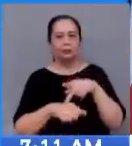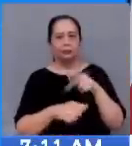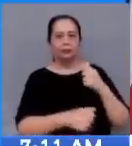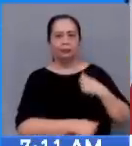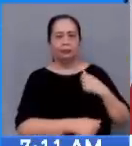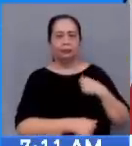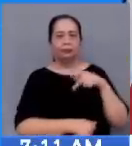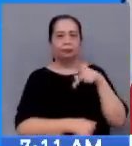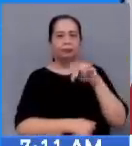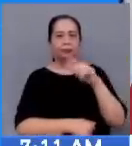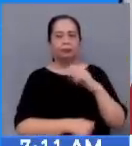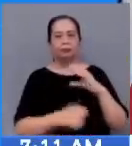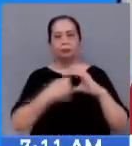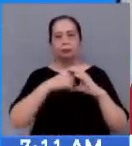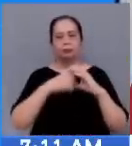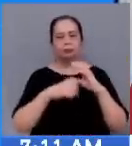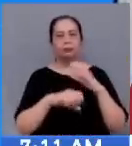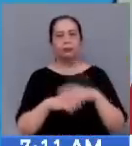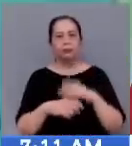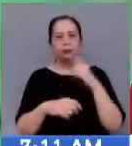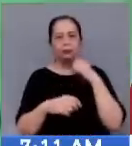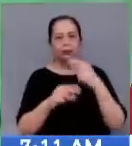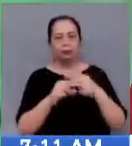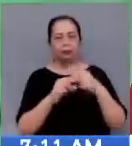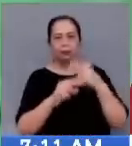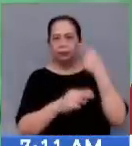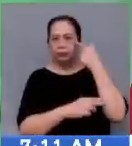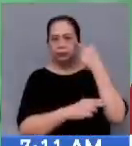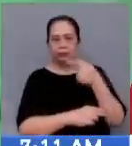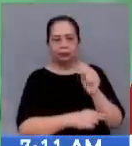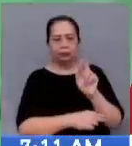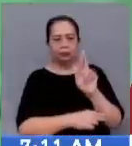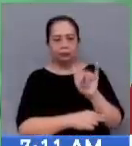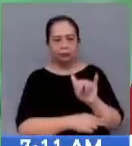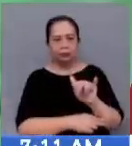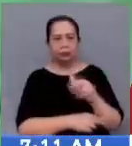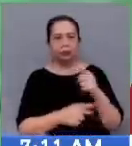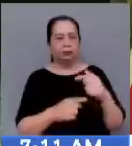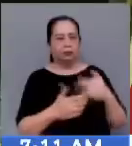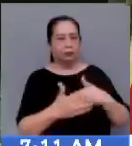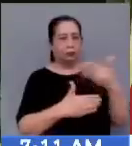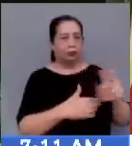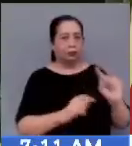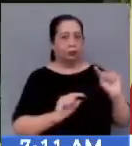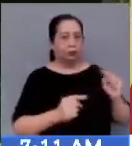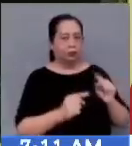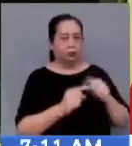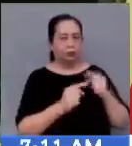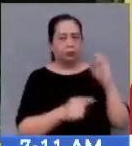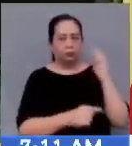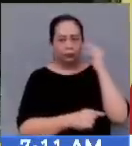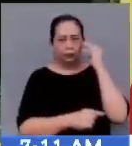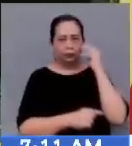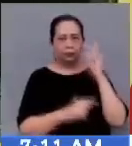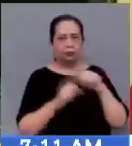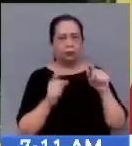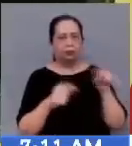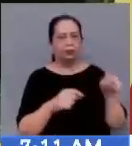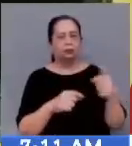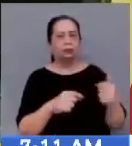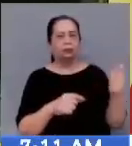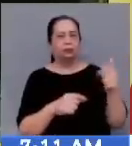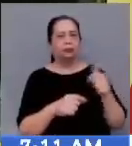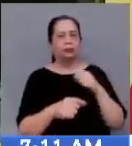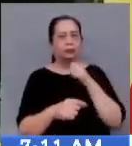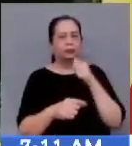Kinilala ang nasawi na si Major Gary Masedma XO at sugatan si Sergeant Manuel Colico Jr., Disbursement Non-Commissioned Officer ng 5th